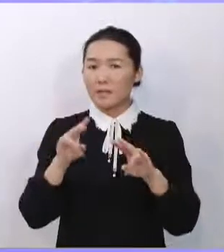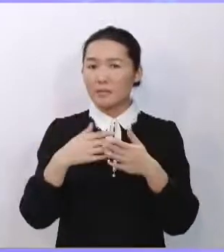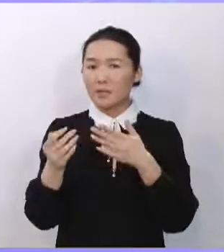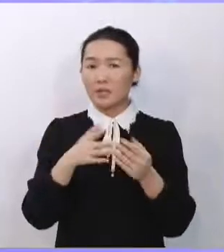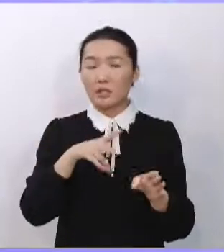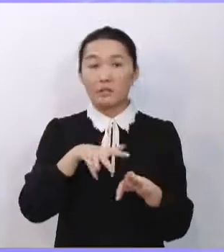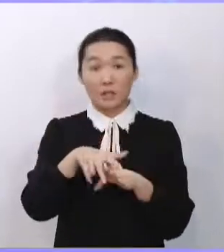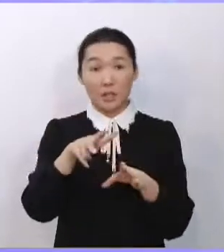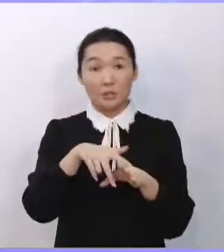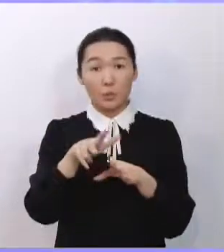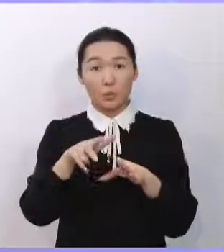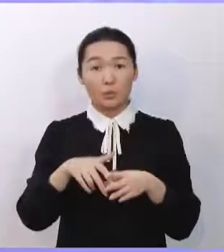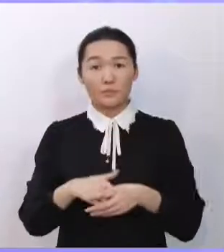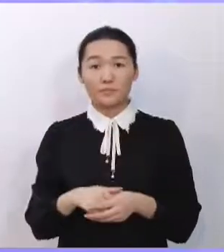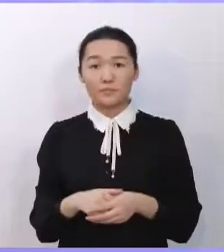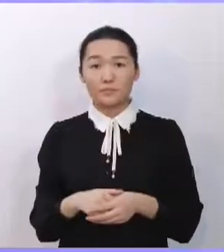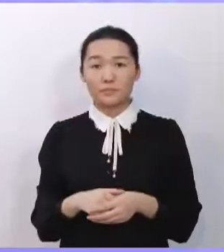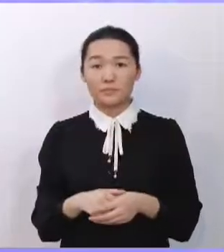зыяндуубу?